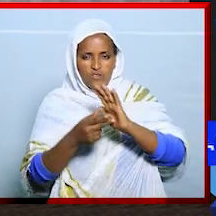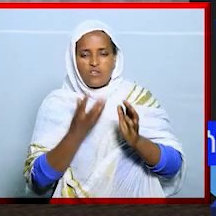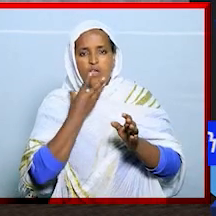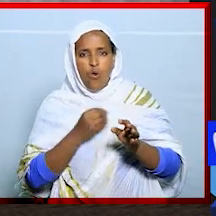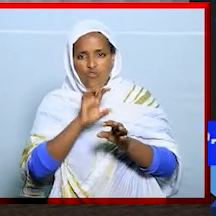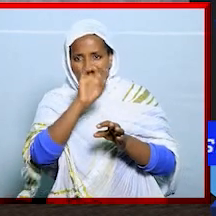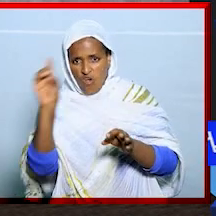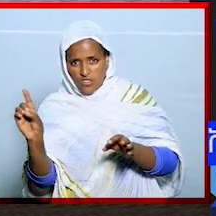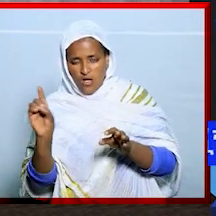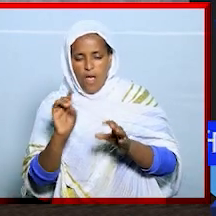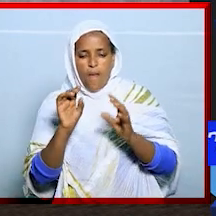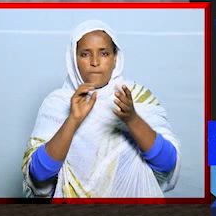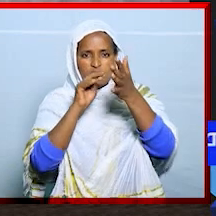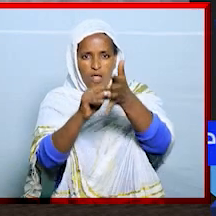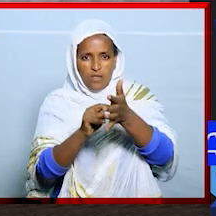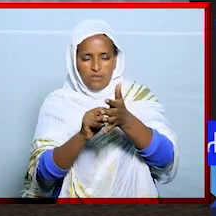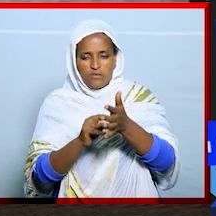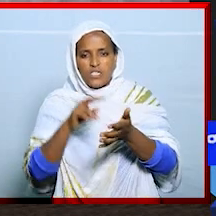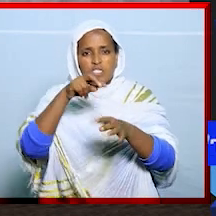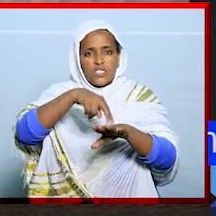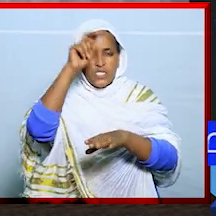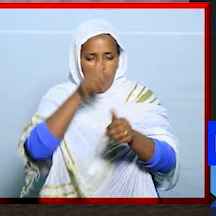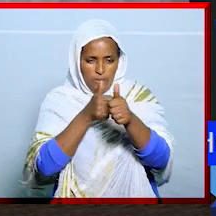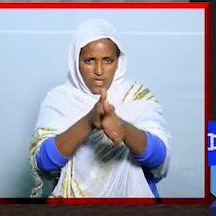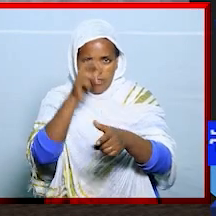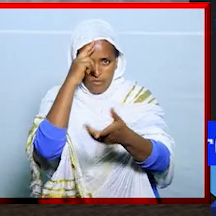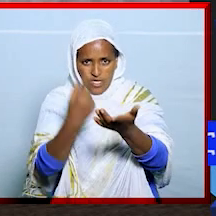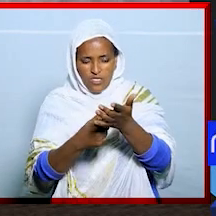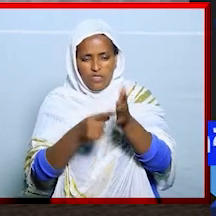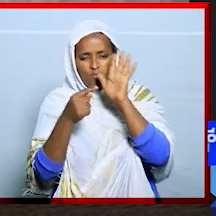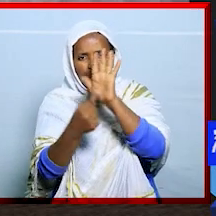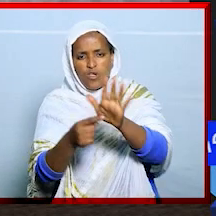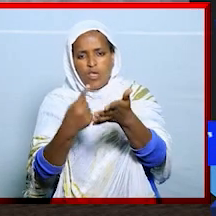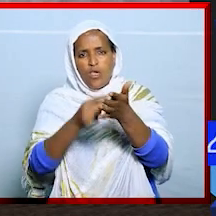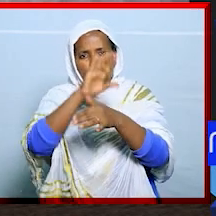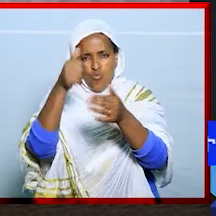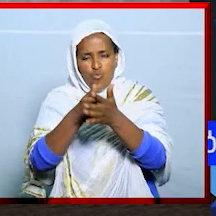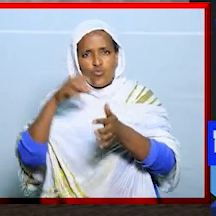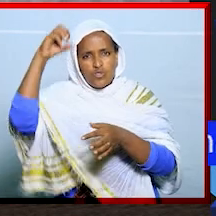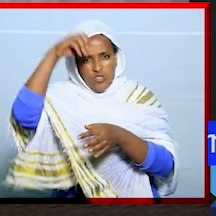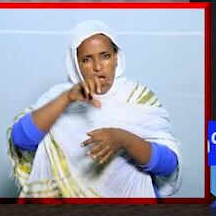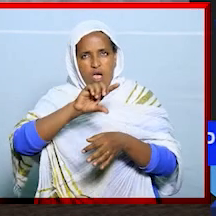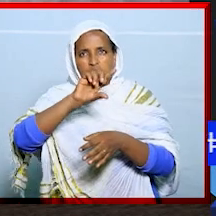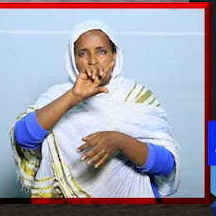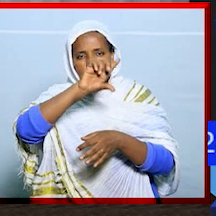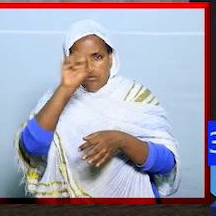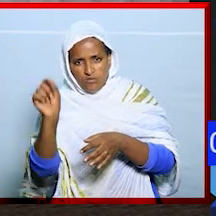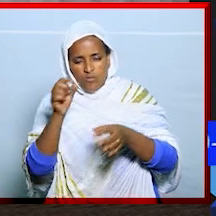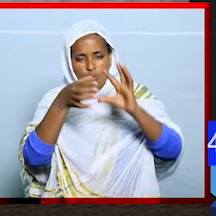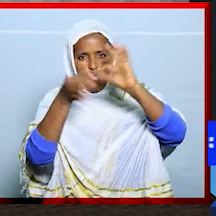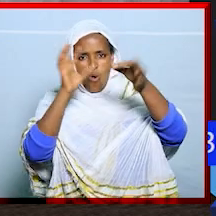ምክንያቱም የአይሁድ ፋሲካ ምሳሌ ነው። ምሳሌው ቀድሞ አማናዊ ትንሣኤ መከተል ስላለበት እንግዲህ ለምልክቶች ስል ይህን ሁሉ ፀሐይ፣ ጨረቃ፣